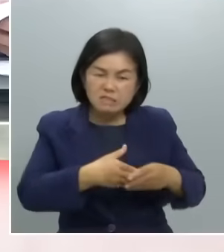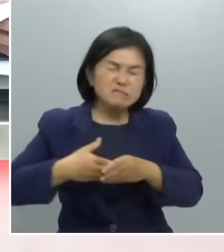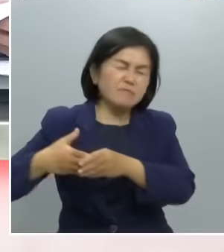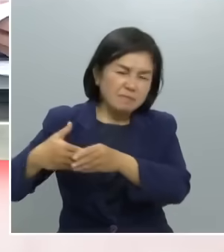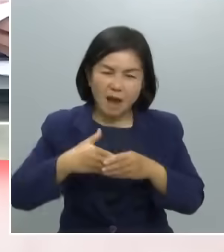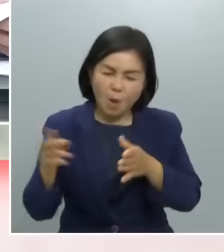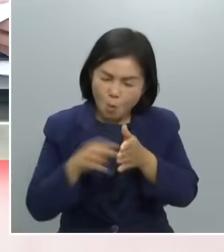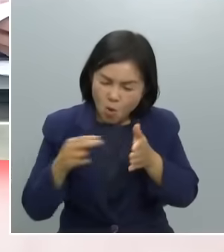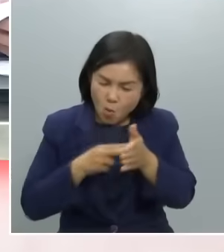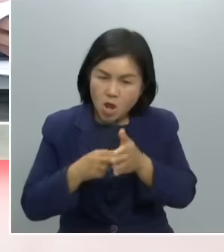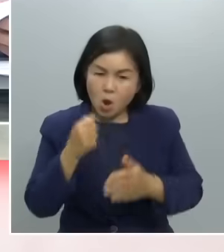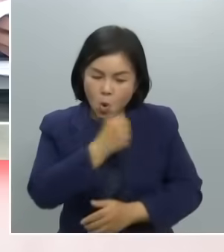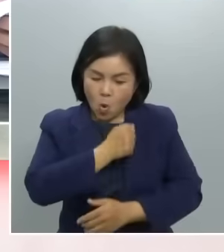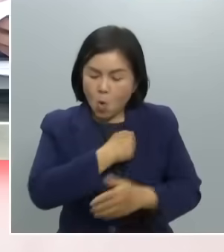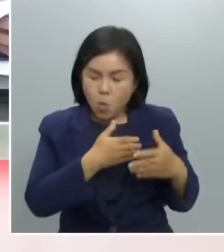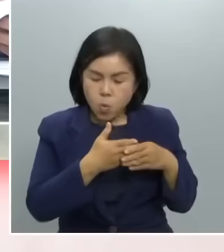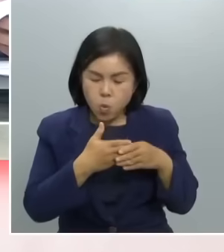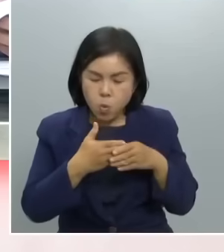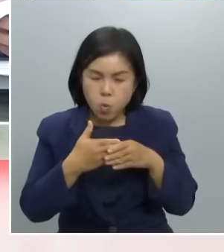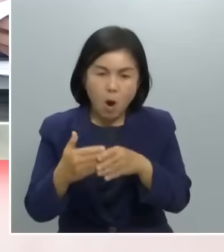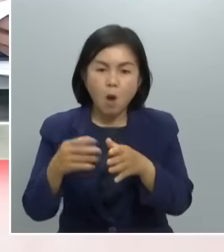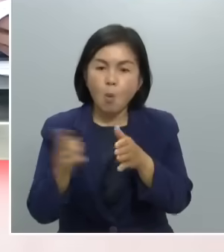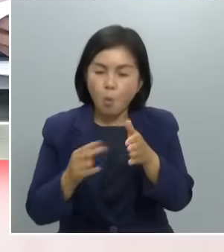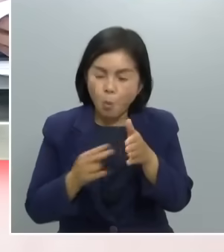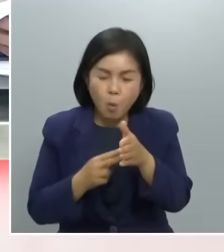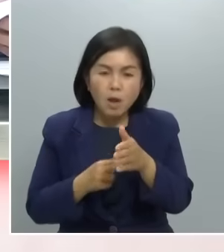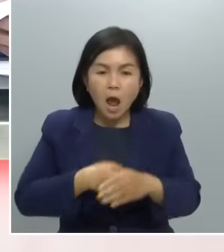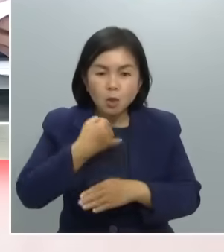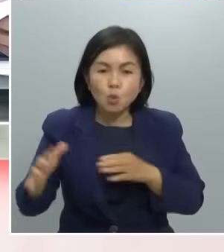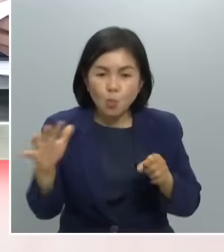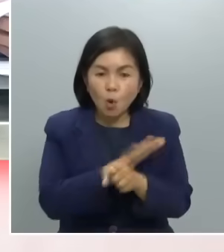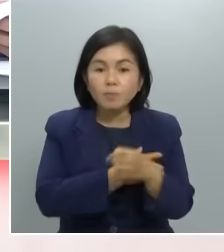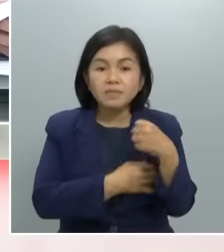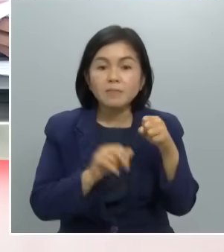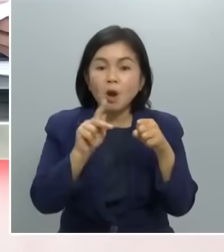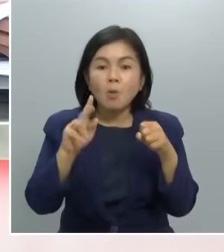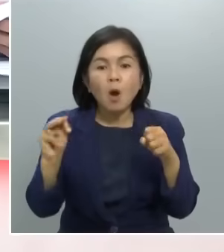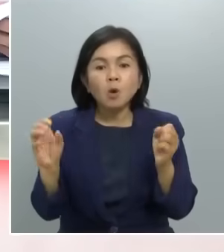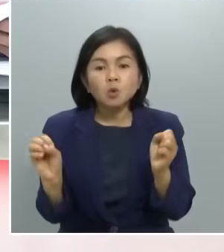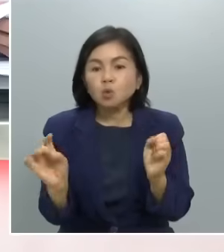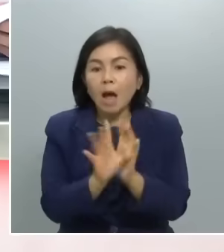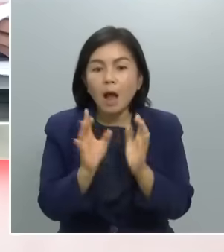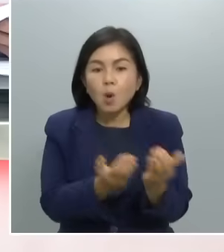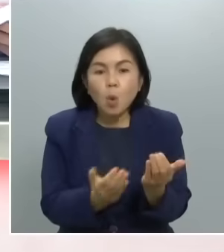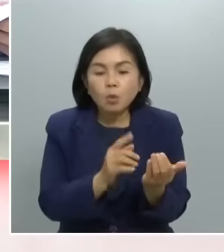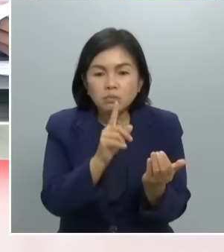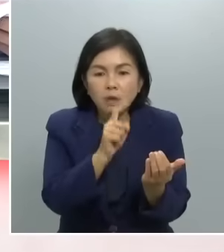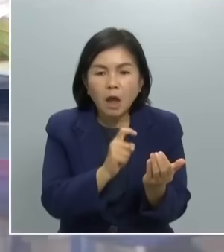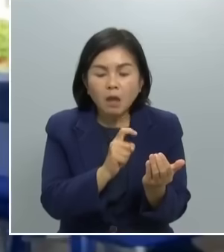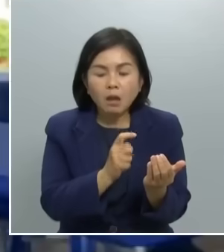ายแล้วก็พาพยุงวิ่งให้ต่อจนจบสุดท้ายลูกตายครับคุณผู้ชมครับลองไปดูหน่อ